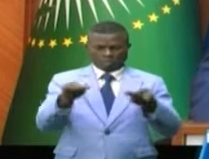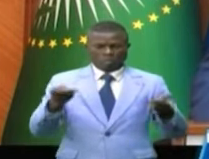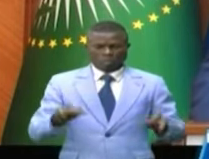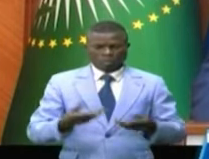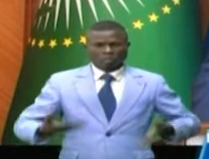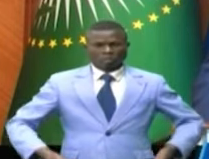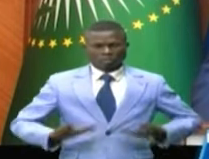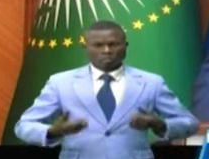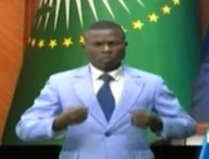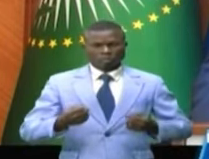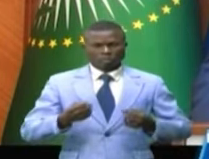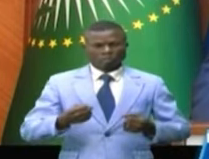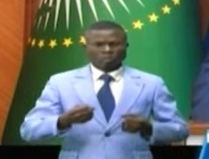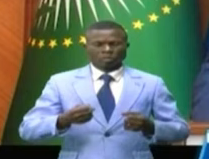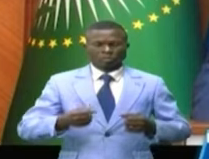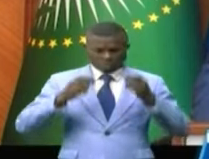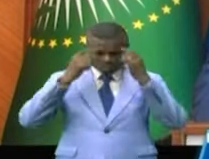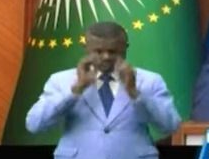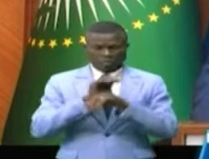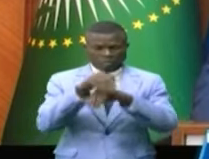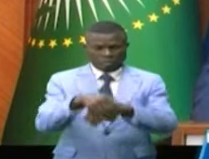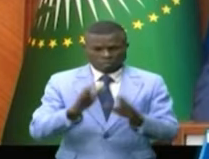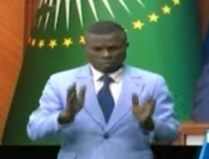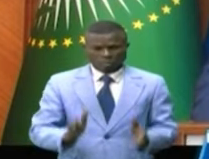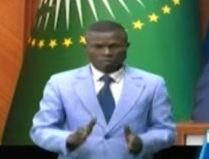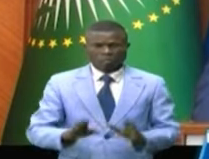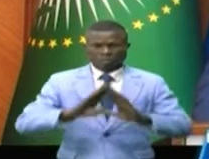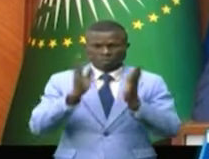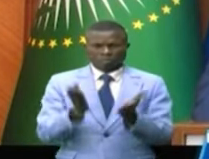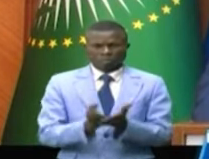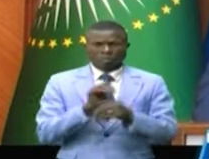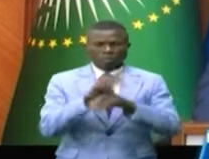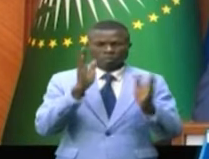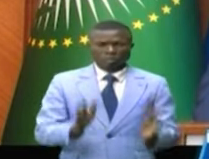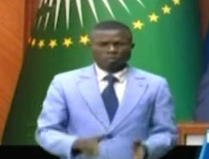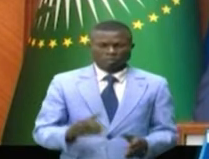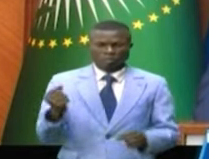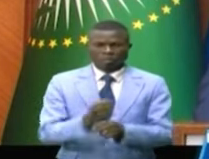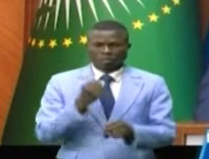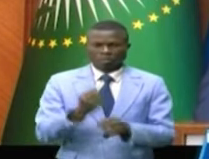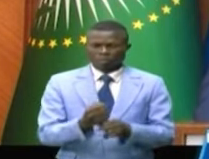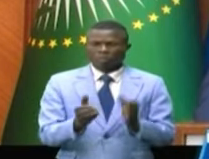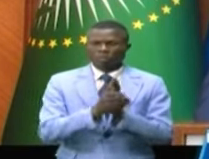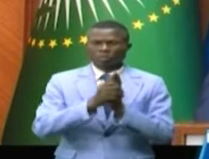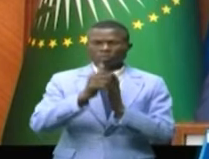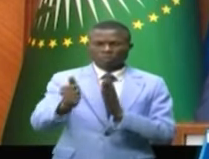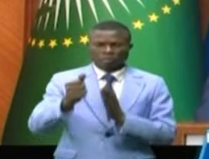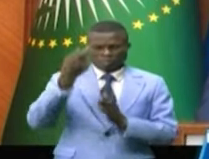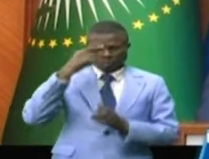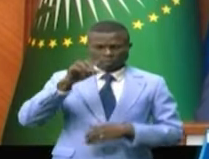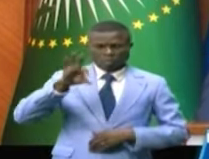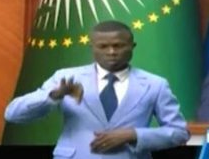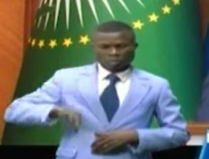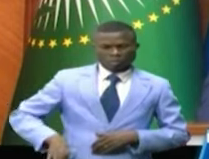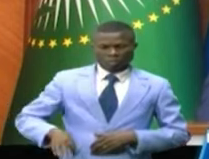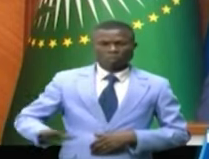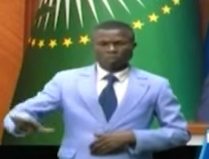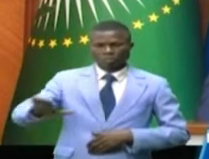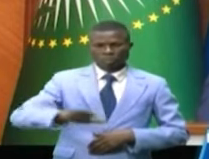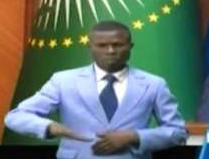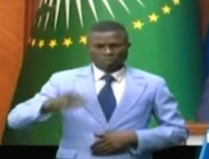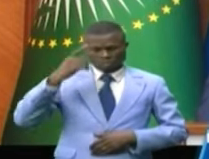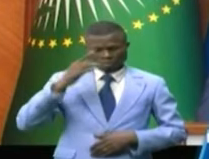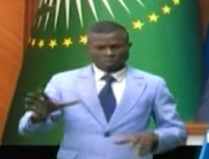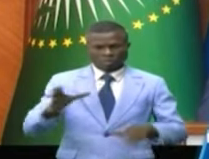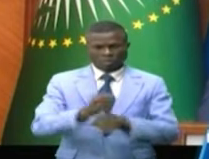saluer l'engagement et le dévouement de tous les participants qui ont abattu un travail de qualité pour la cause nationale, afin que les